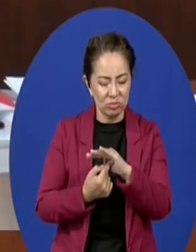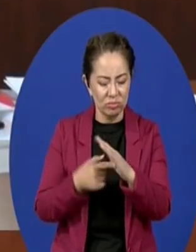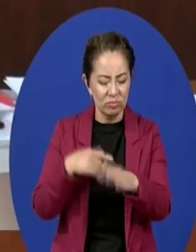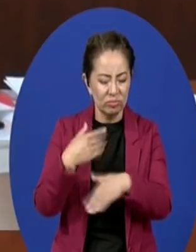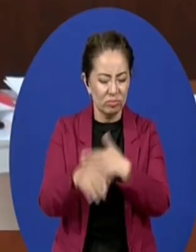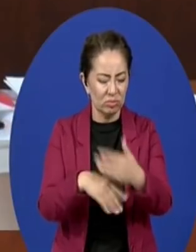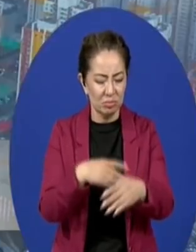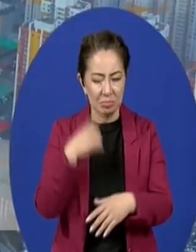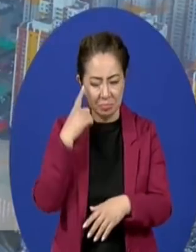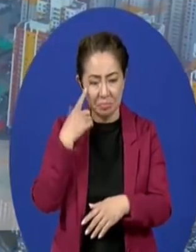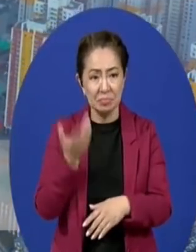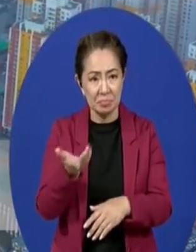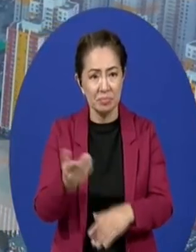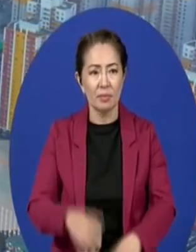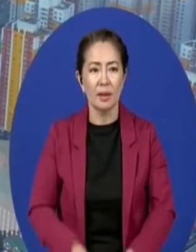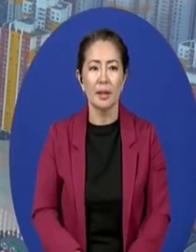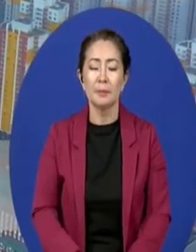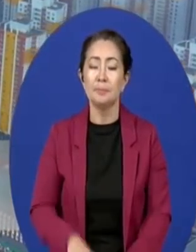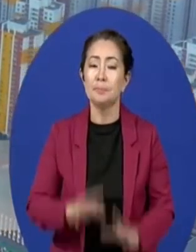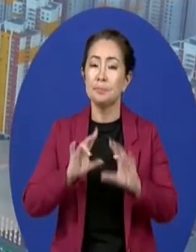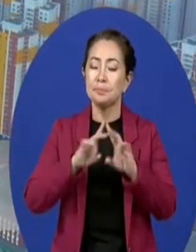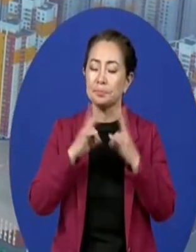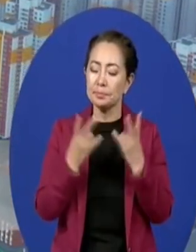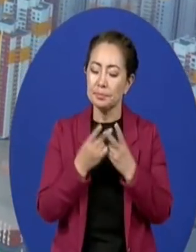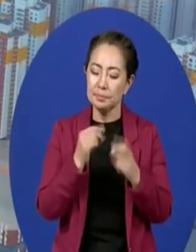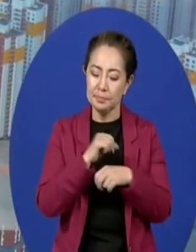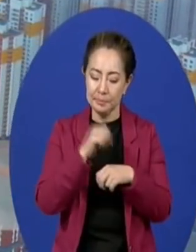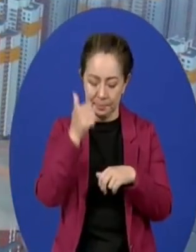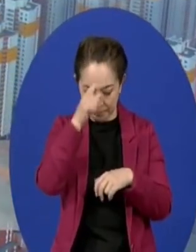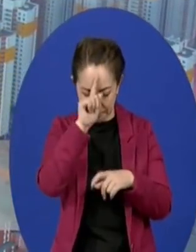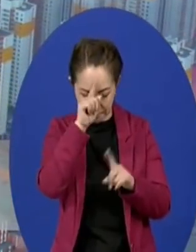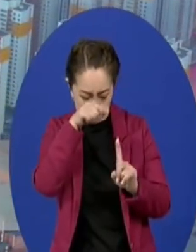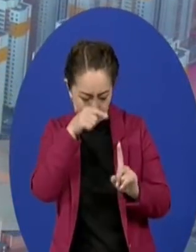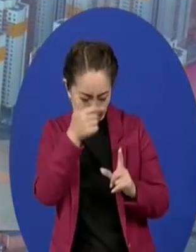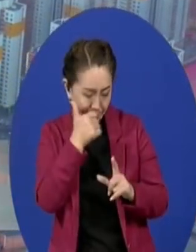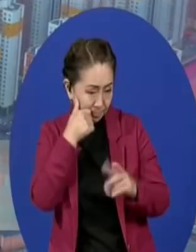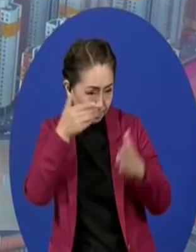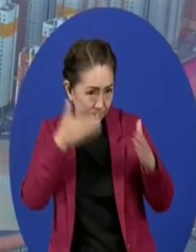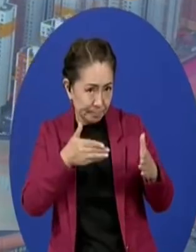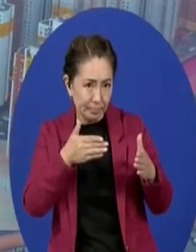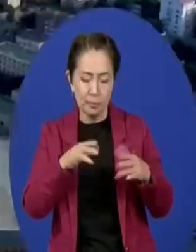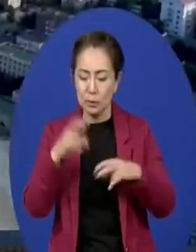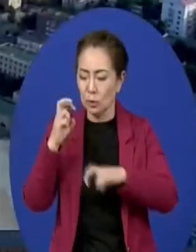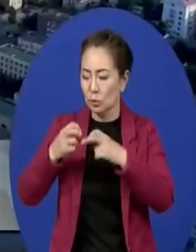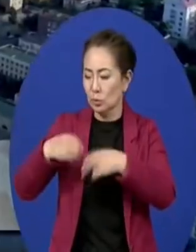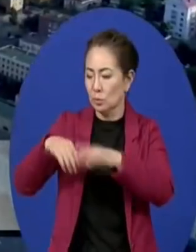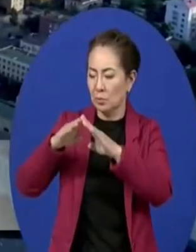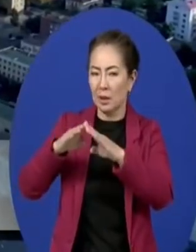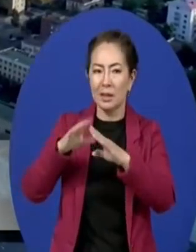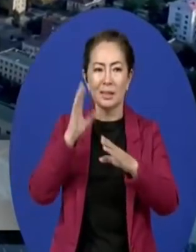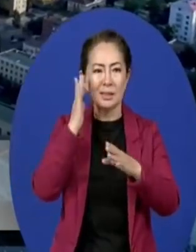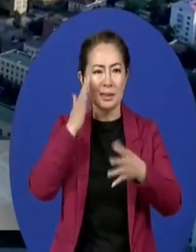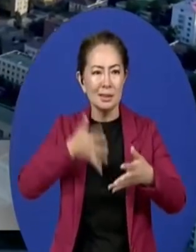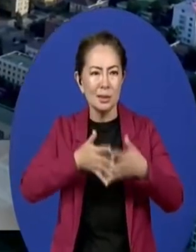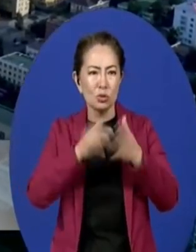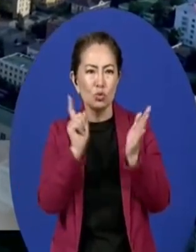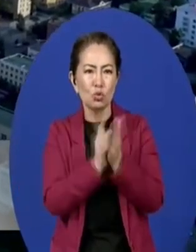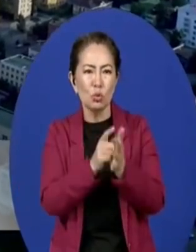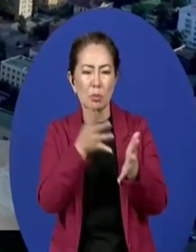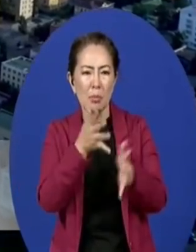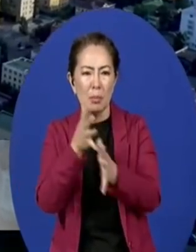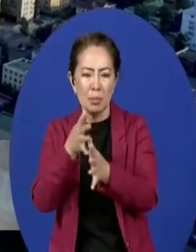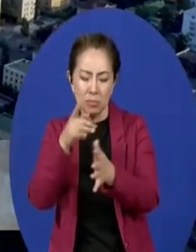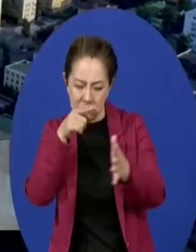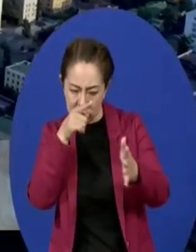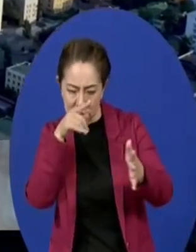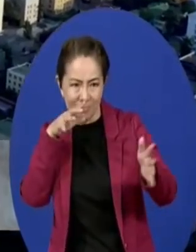болоо явж байгааг бид мэдэж байна. Нийгмийн эрүүл мэнд, иргэдийн амьд чухал хэрэгцээг хангах үйлдвэр байгууламж, стратегийн онц чухал объектууд кибер халдлагын гол